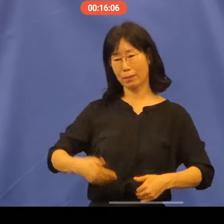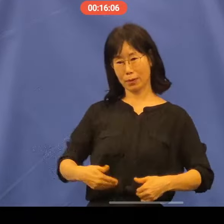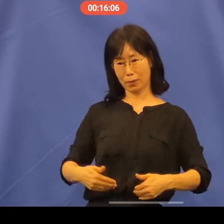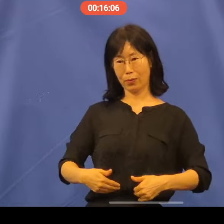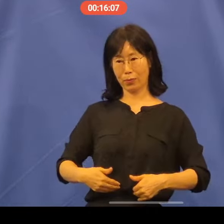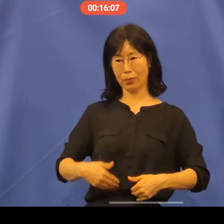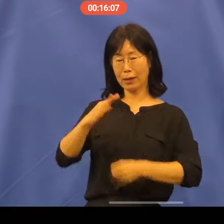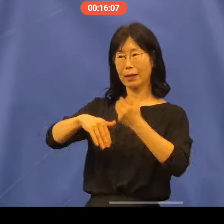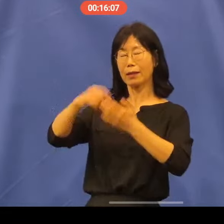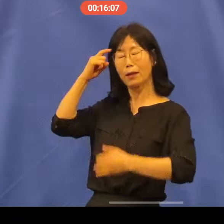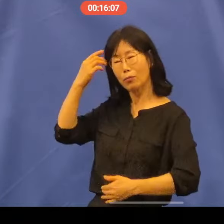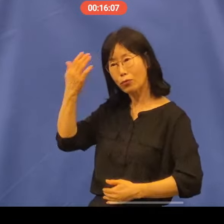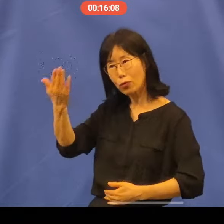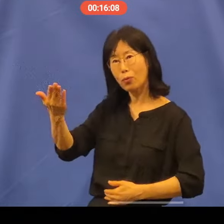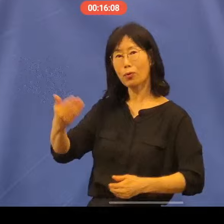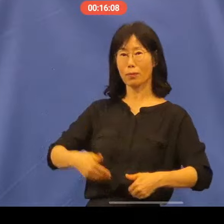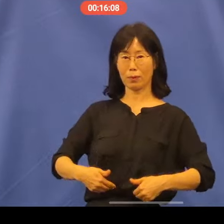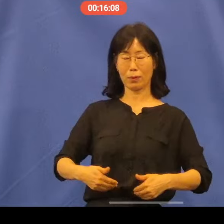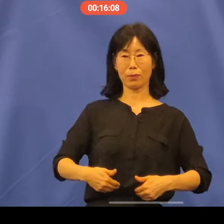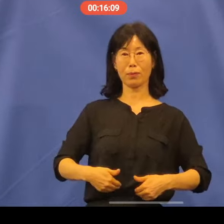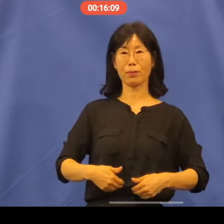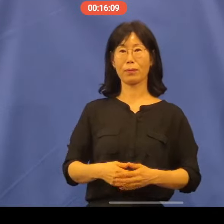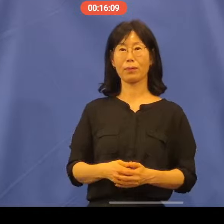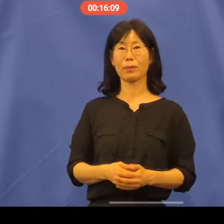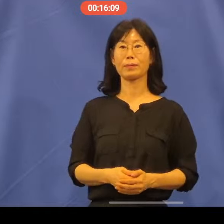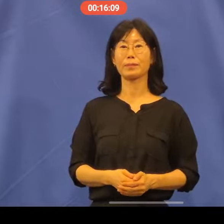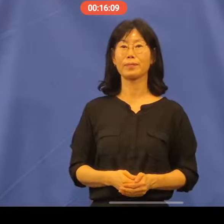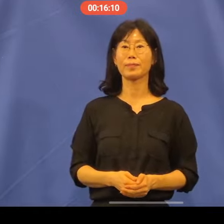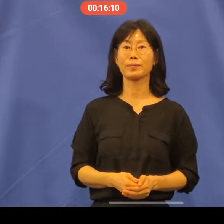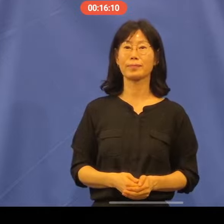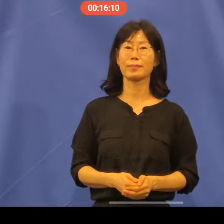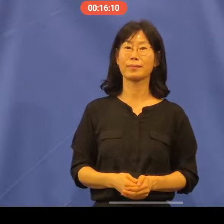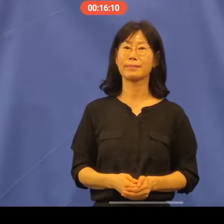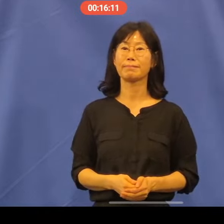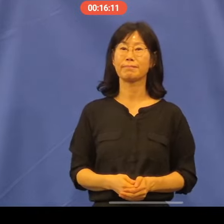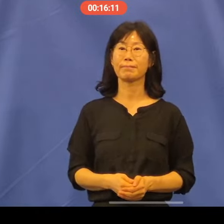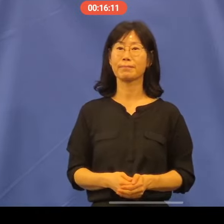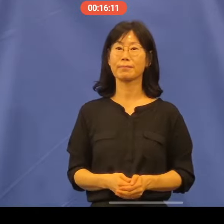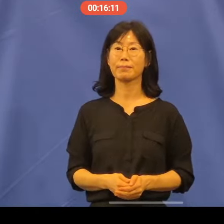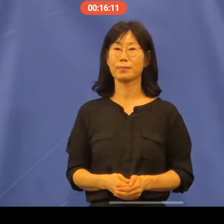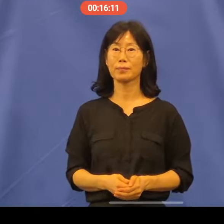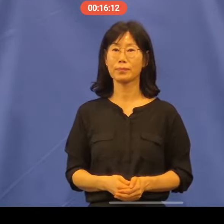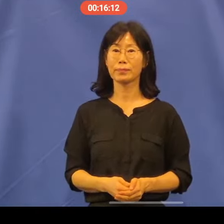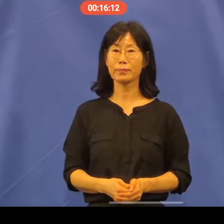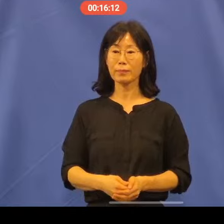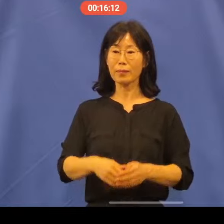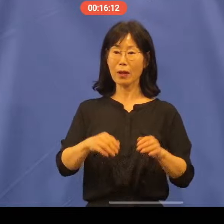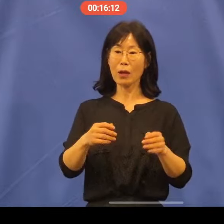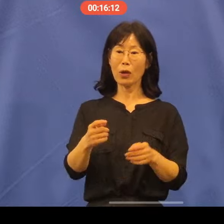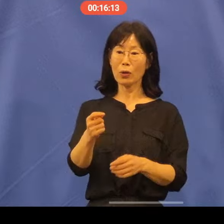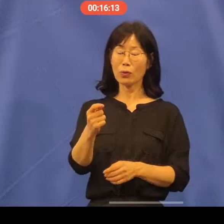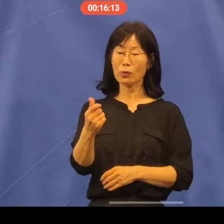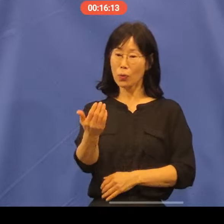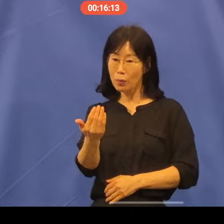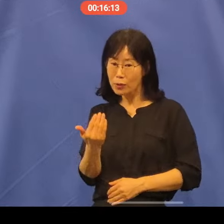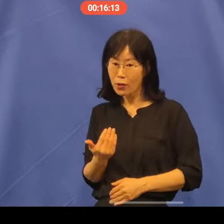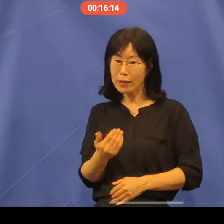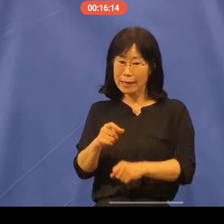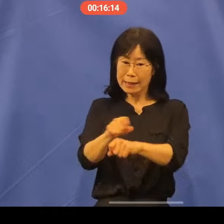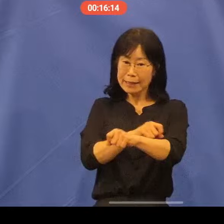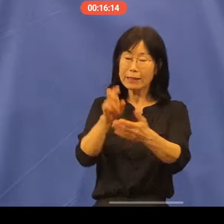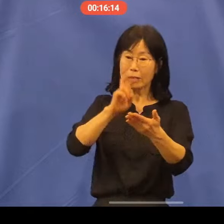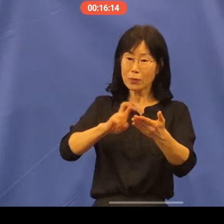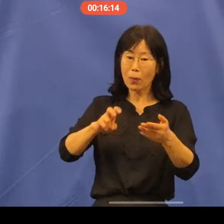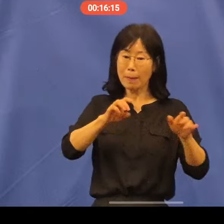하나님을 찬양했잖아요. 그죠? 멋있게. 그죠? 그러니까 이 곡을 연주하는, 피아노를